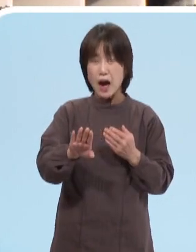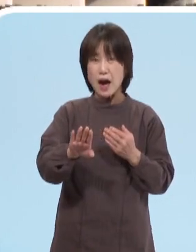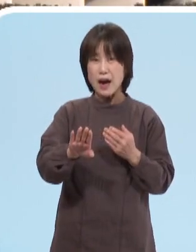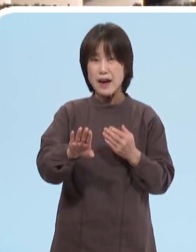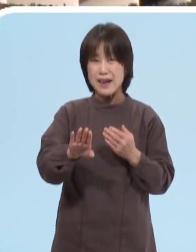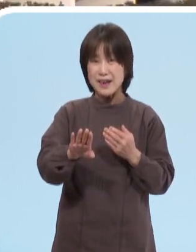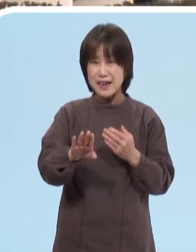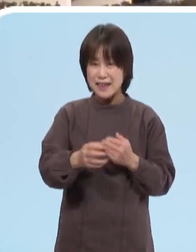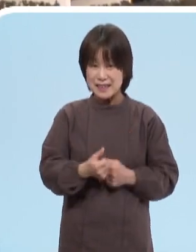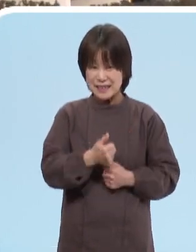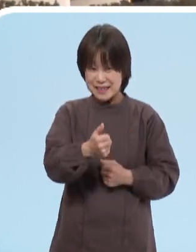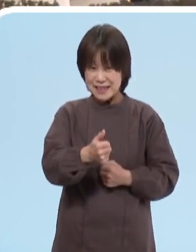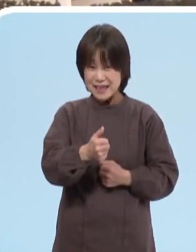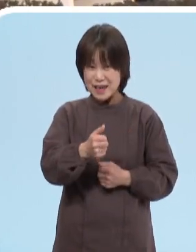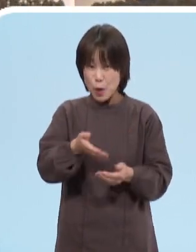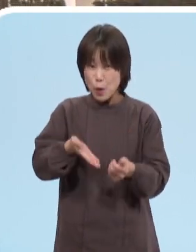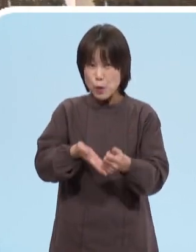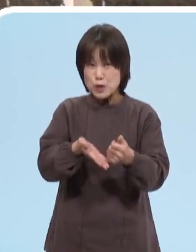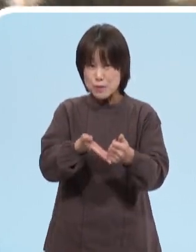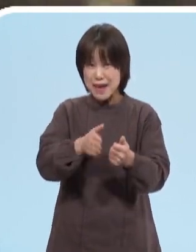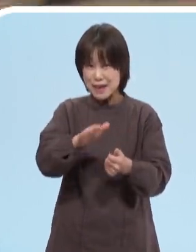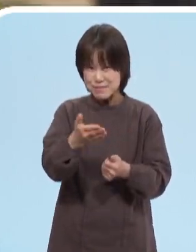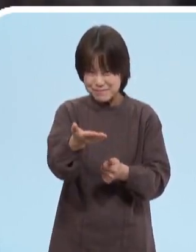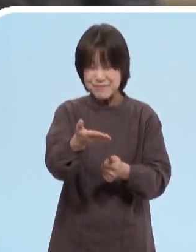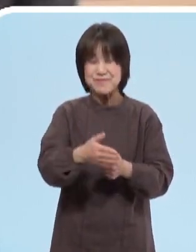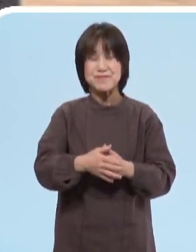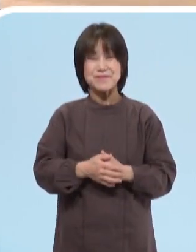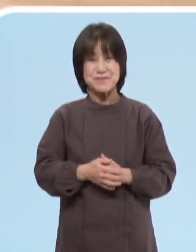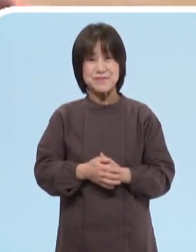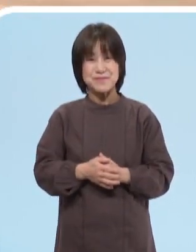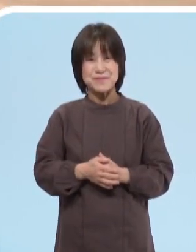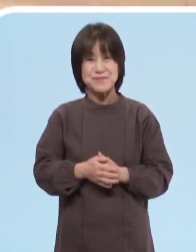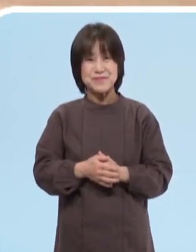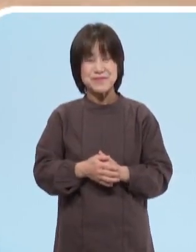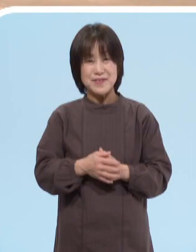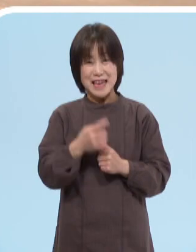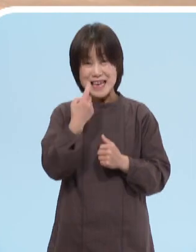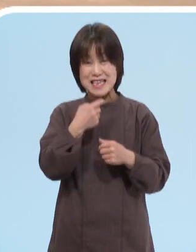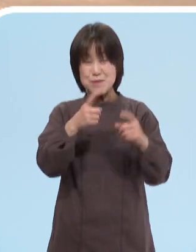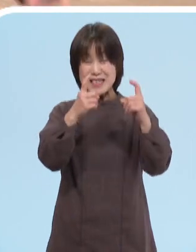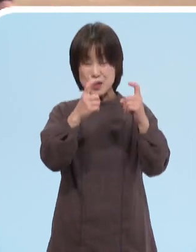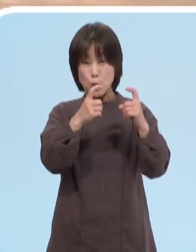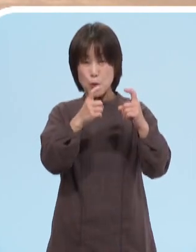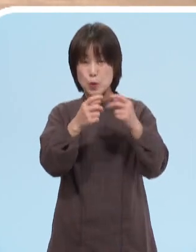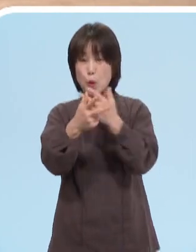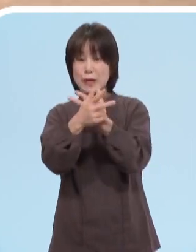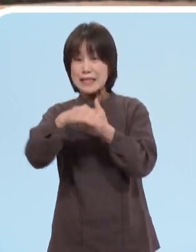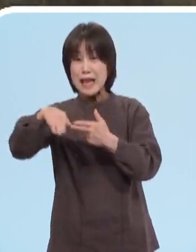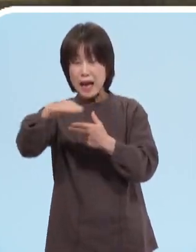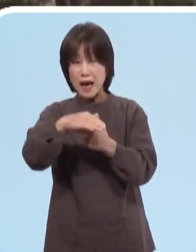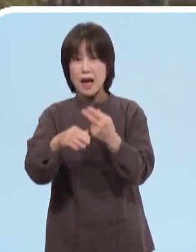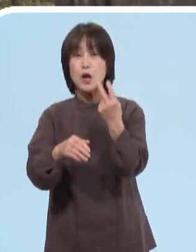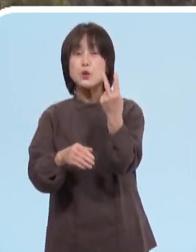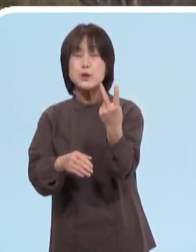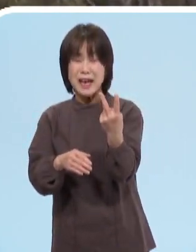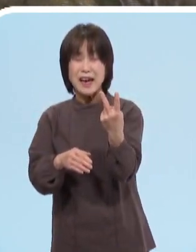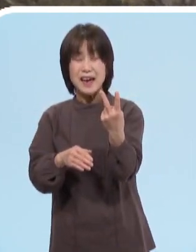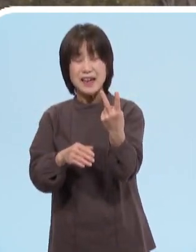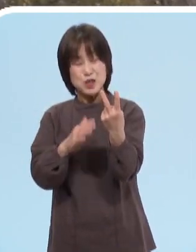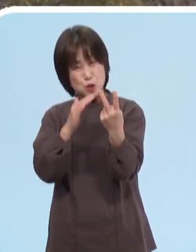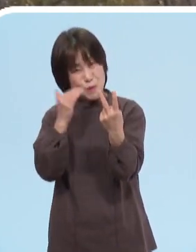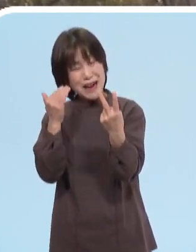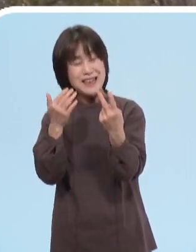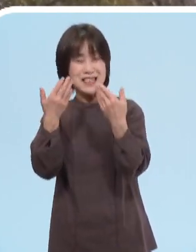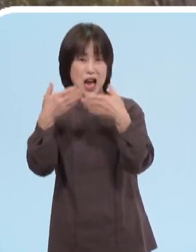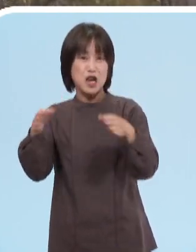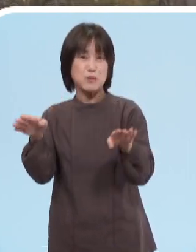もちょっとここ寄っといたらっていうところありますか？ そうですね、この姫路城の北側には2つ素敵な博